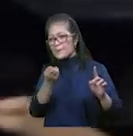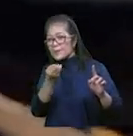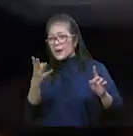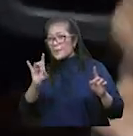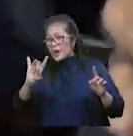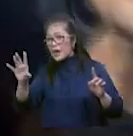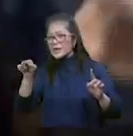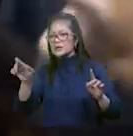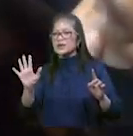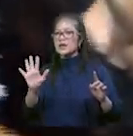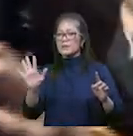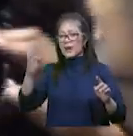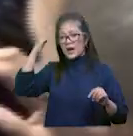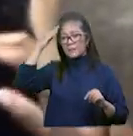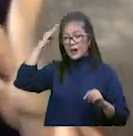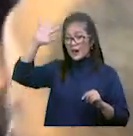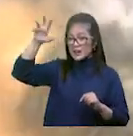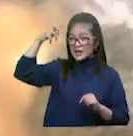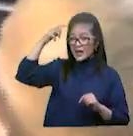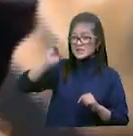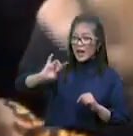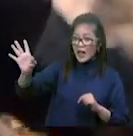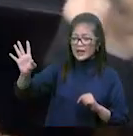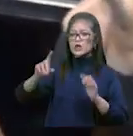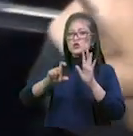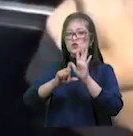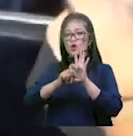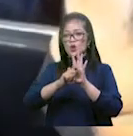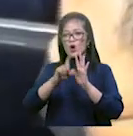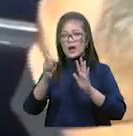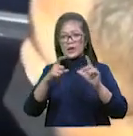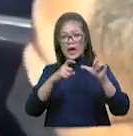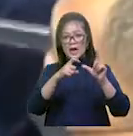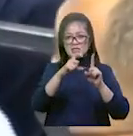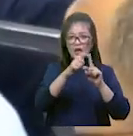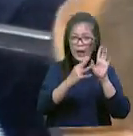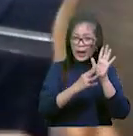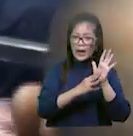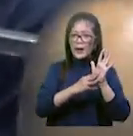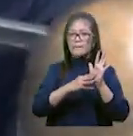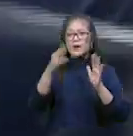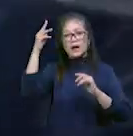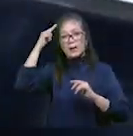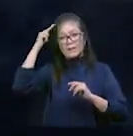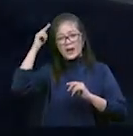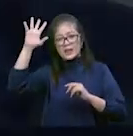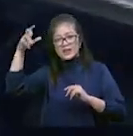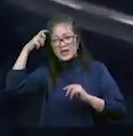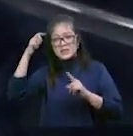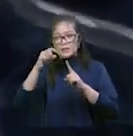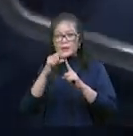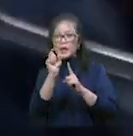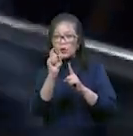sekaligus, yaitu Kepala Dinas Badan Kepegawaian dan Pengembangan Sumber Daya Aparatur, Kepala Dinas PUPR, Kepala